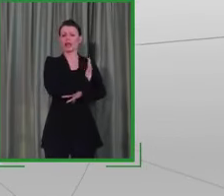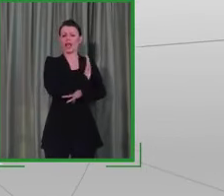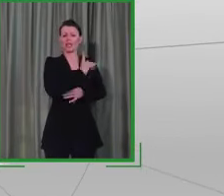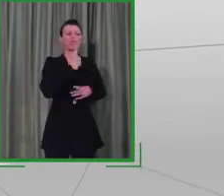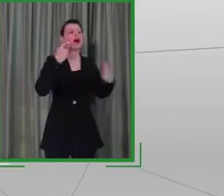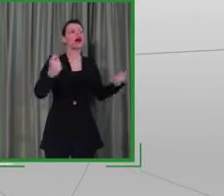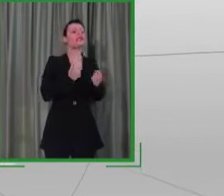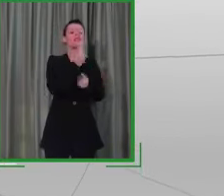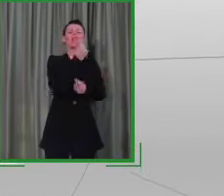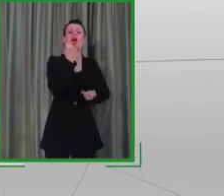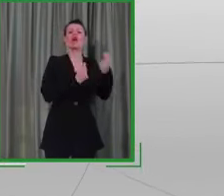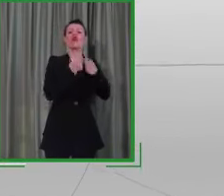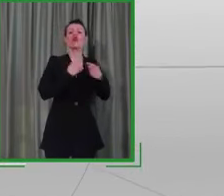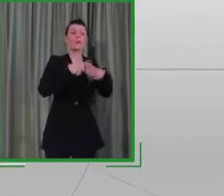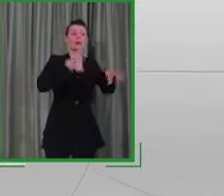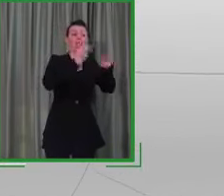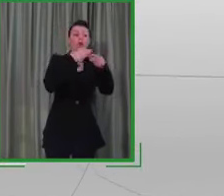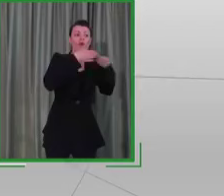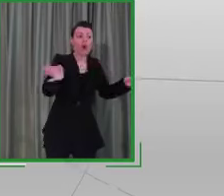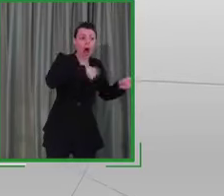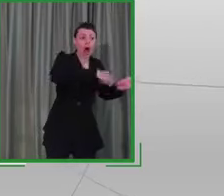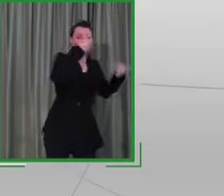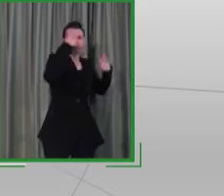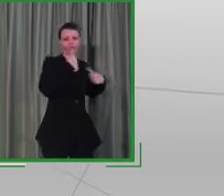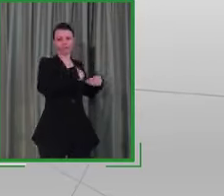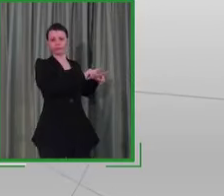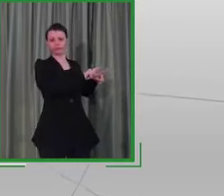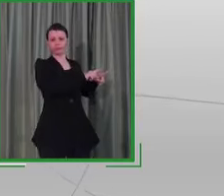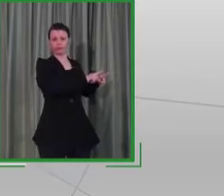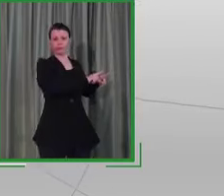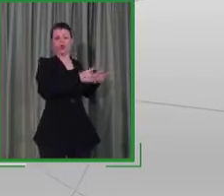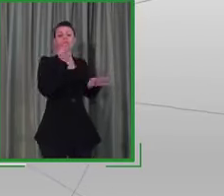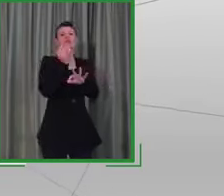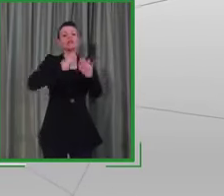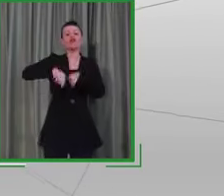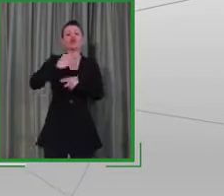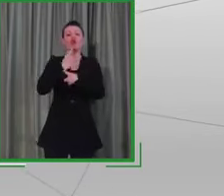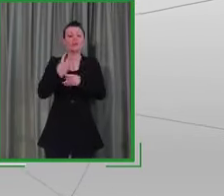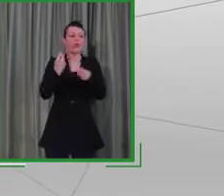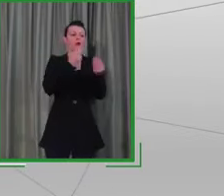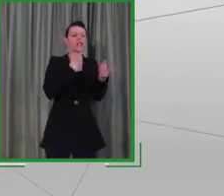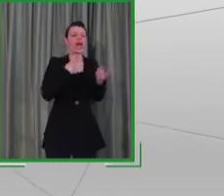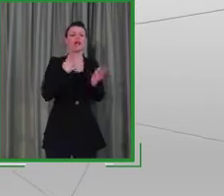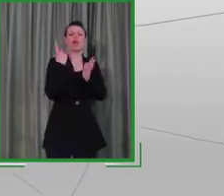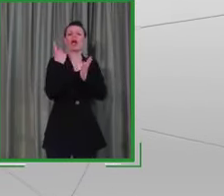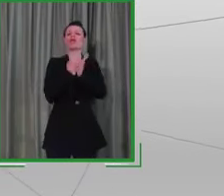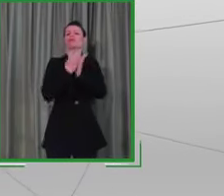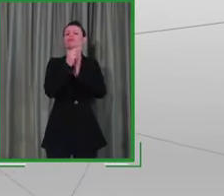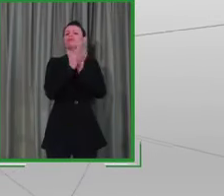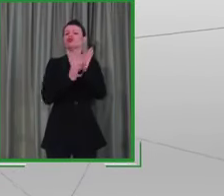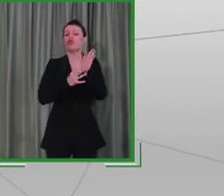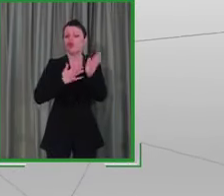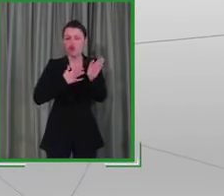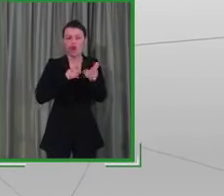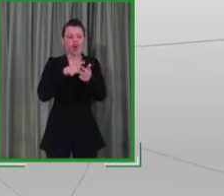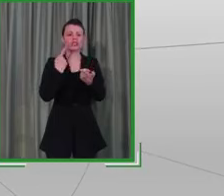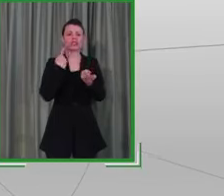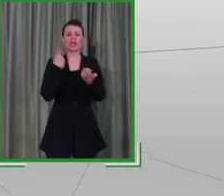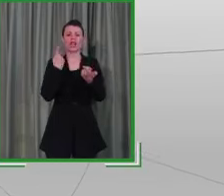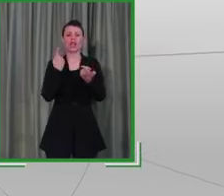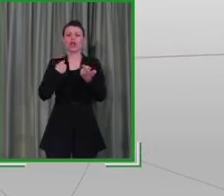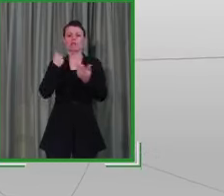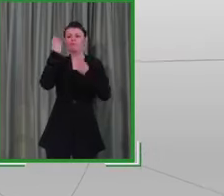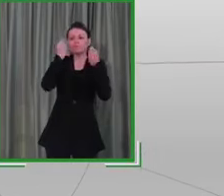dovremmo dire quindi la nostra fornire quelle che sono le nostre necessità le nostre sensibilità riguardo